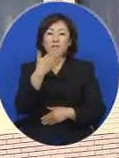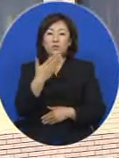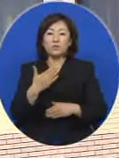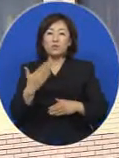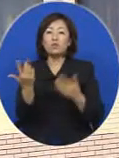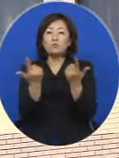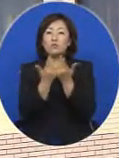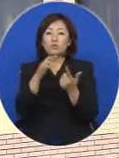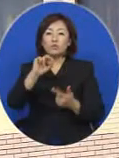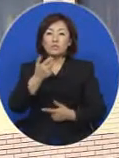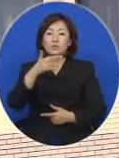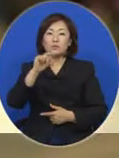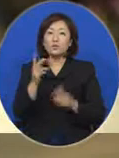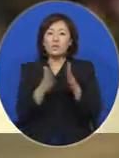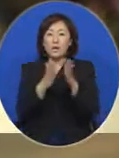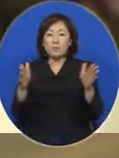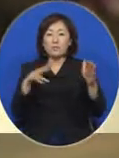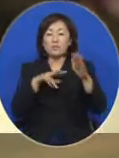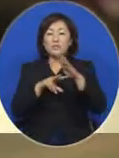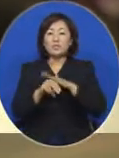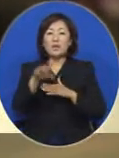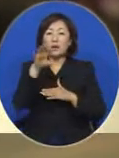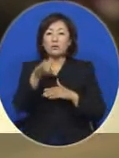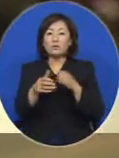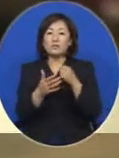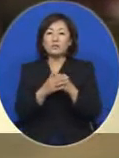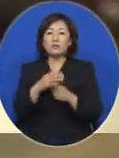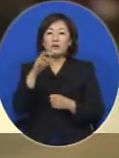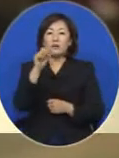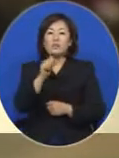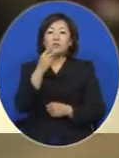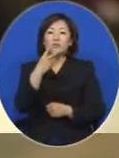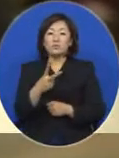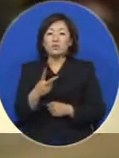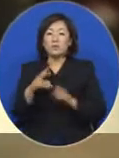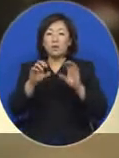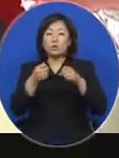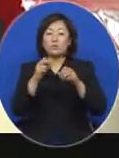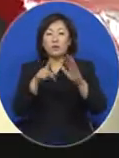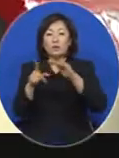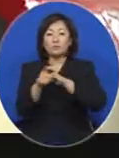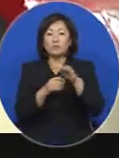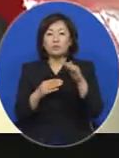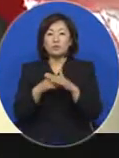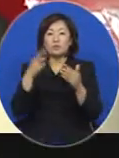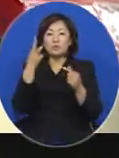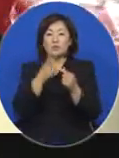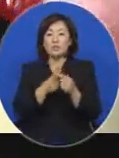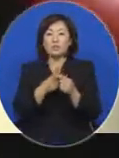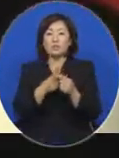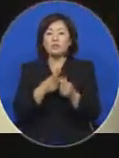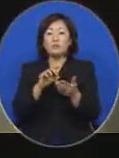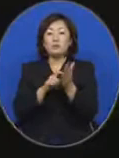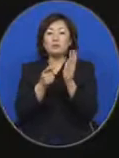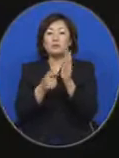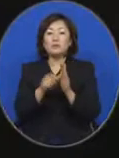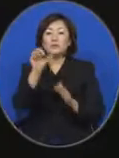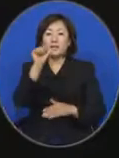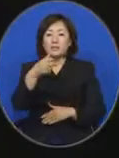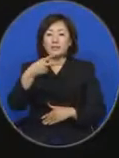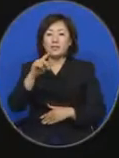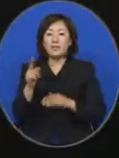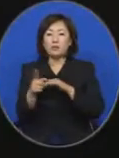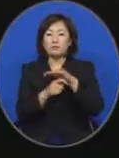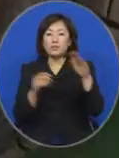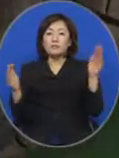북구 신천동의 한 아파트 지하주차장에서 52살 안모 씨의 오토바이를 훔치는 등 세 차례에 걸쳐 오토바이 5대를 훔친